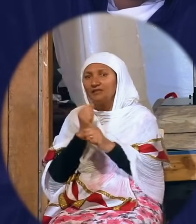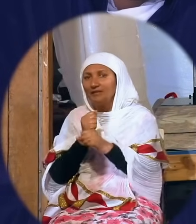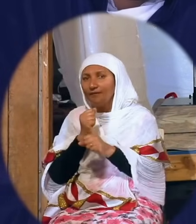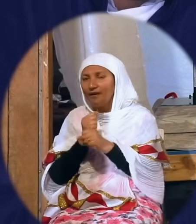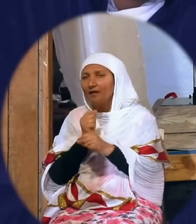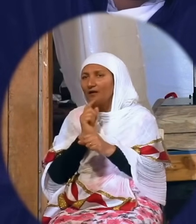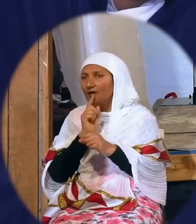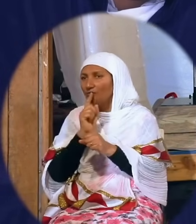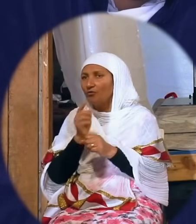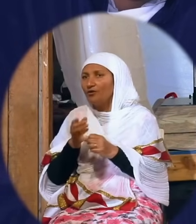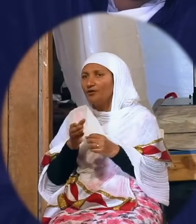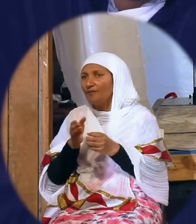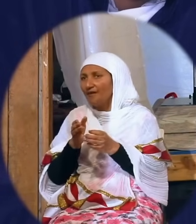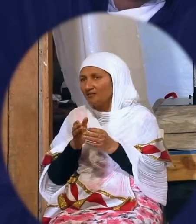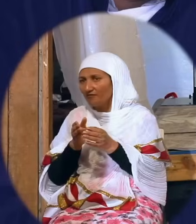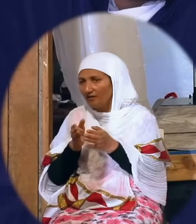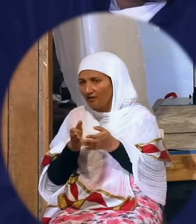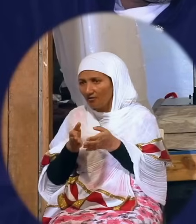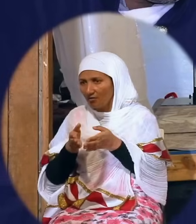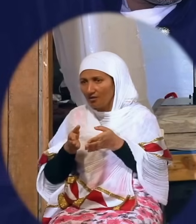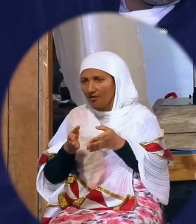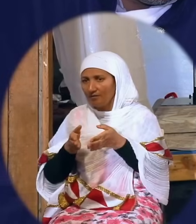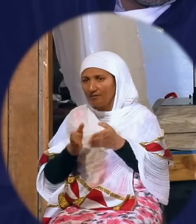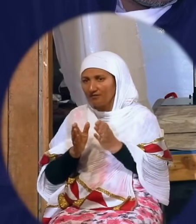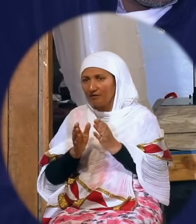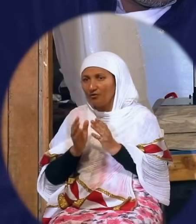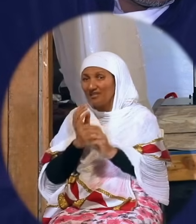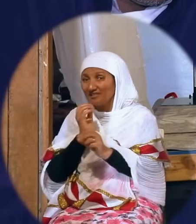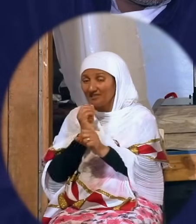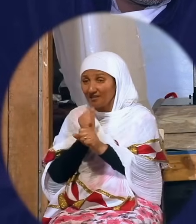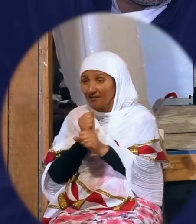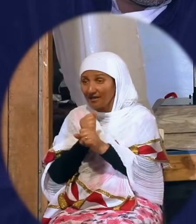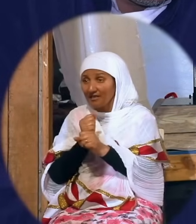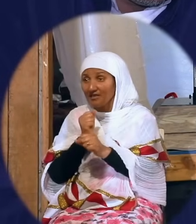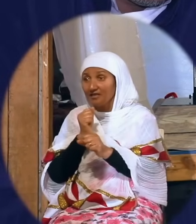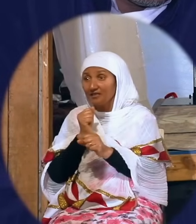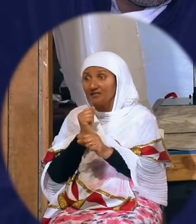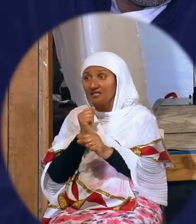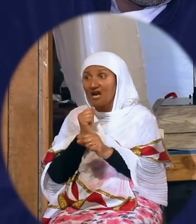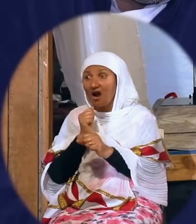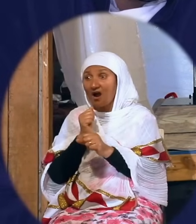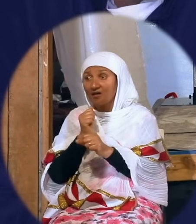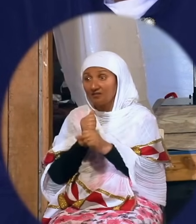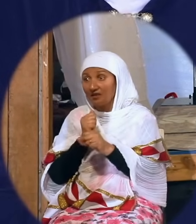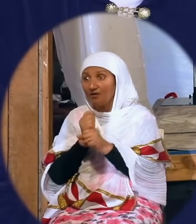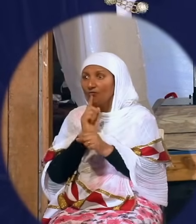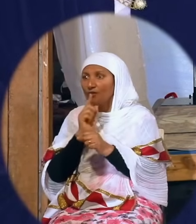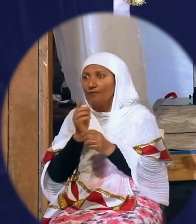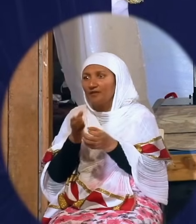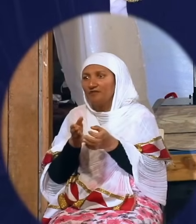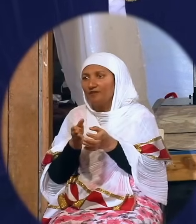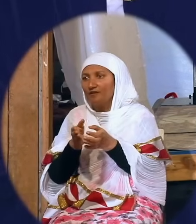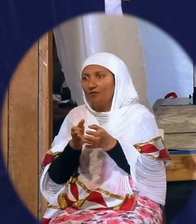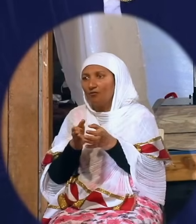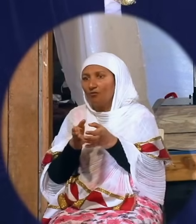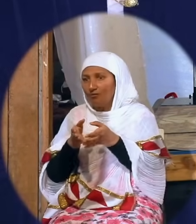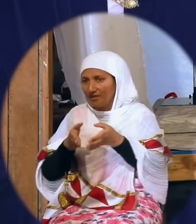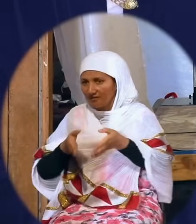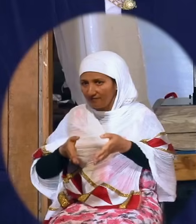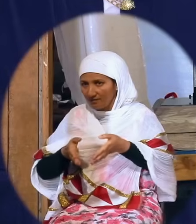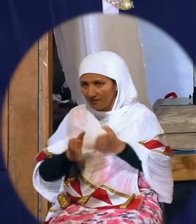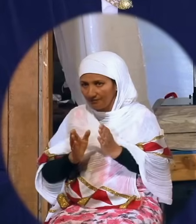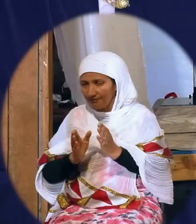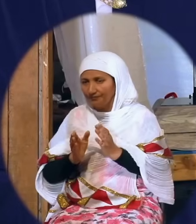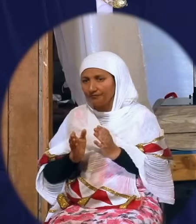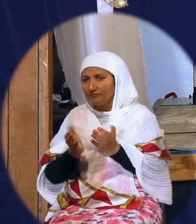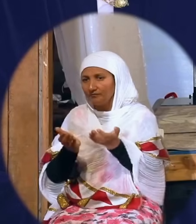የሚያስፈልገው። ያንን እንዲነግሩን የሚያደርግ የተግባር ልምምድ ነው የሚያስፈልገው በእኛ ህይወት ውስጥ እንዲወስ። ለዛ ነው እንደ አዳልት ማናገር ሲባል ይሄ ማለት